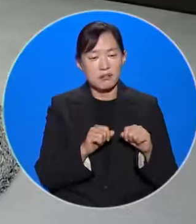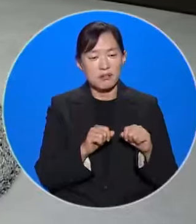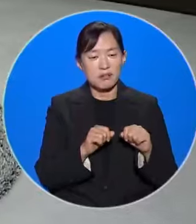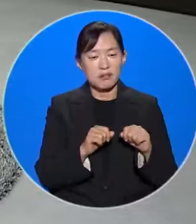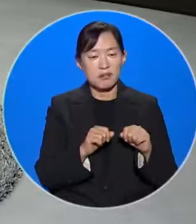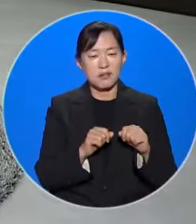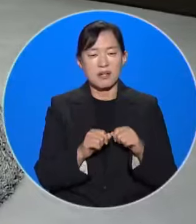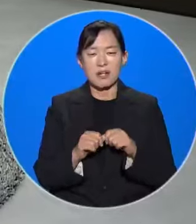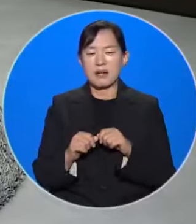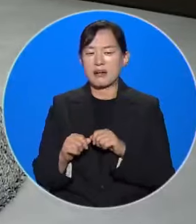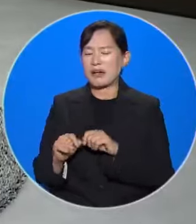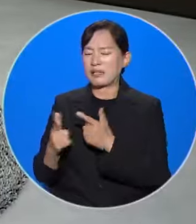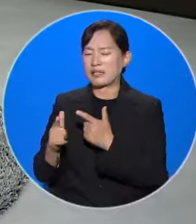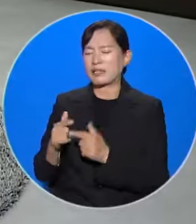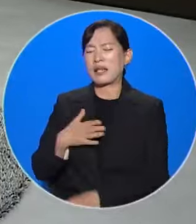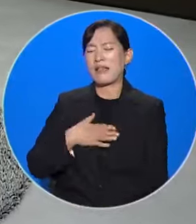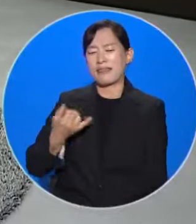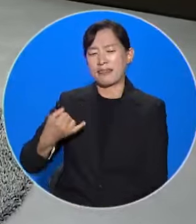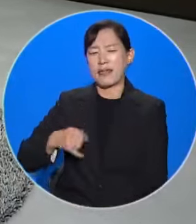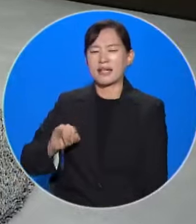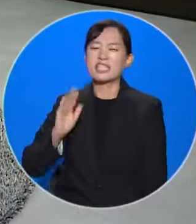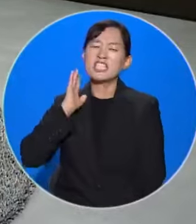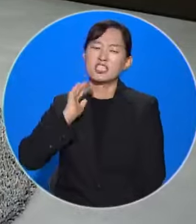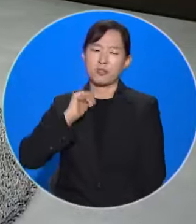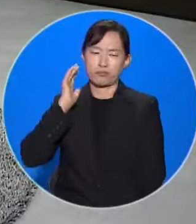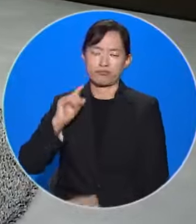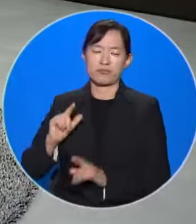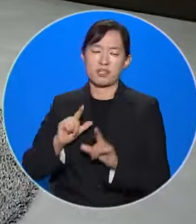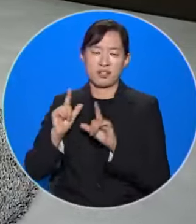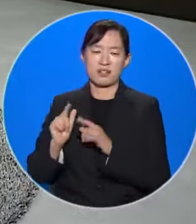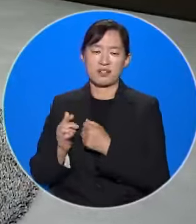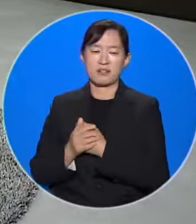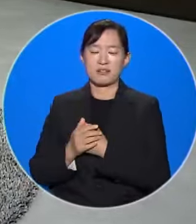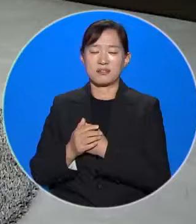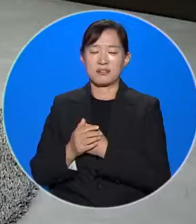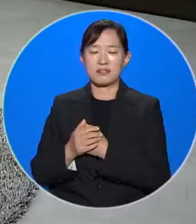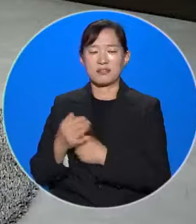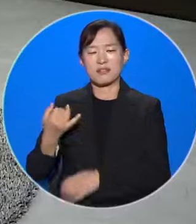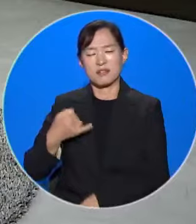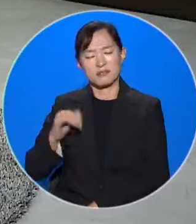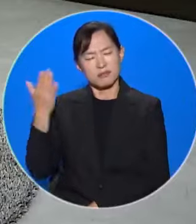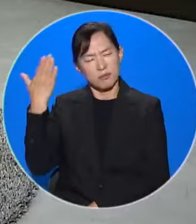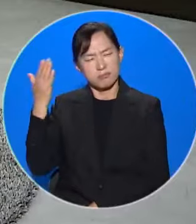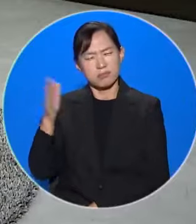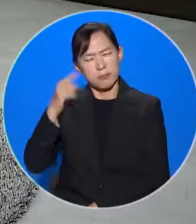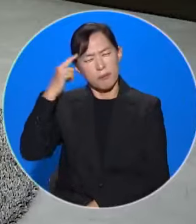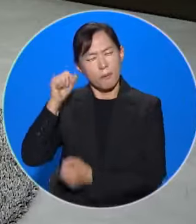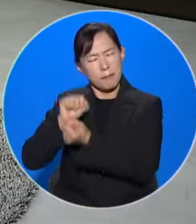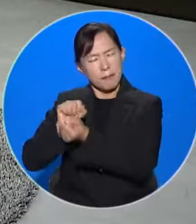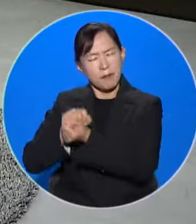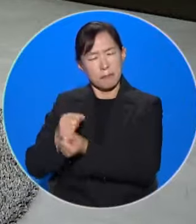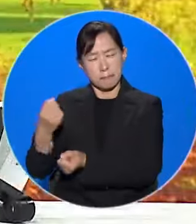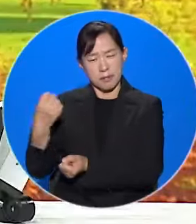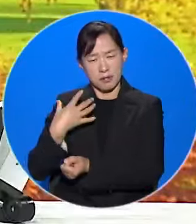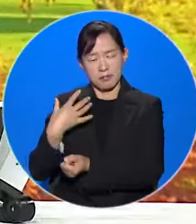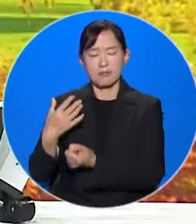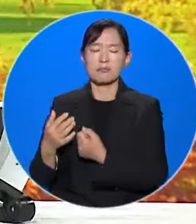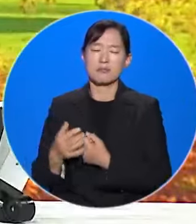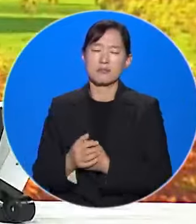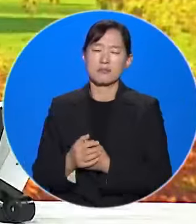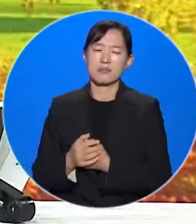있었어요. 어, 그럼 어떻게 혼자 있는데 어떻게 병원을 갔어요, 그러면? 아, 딸이 전에 머리가 아프다고 연락이 와서 네네.